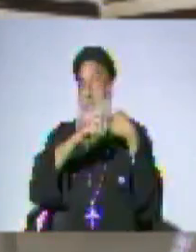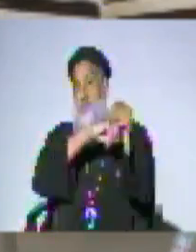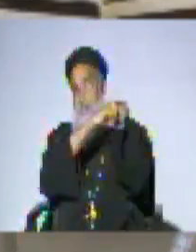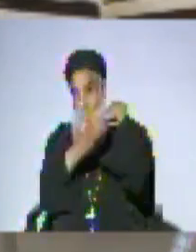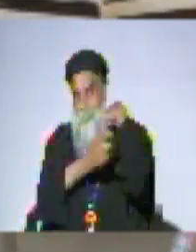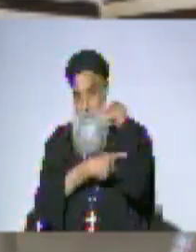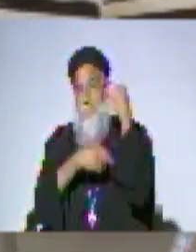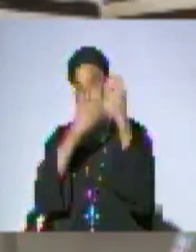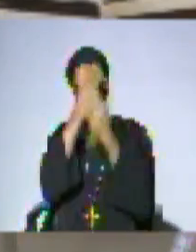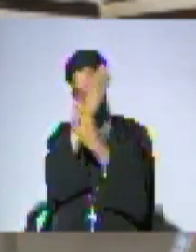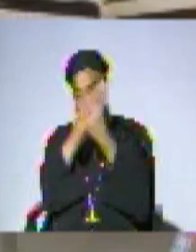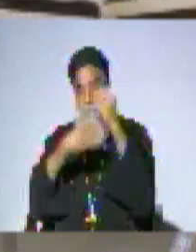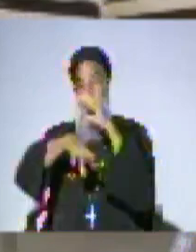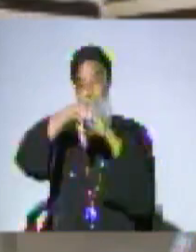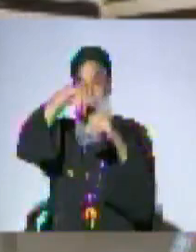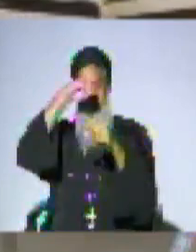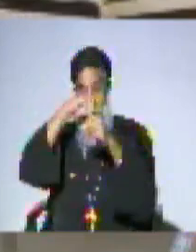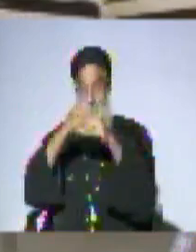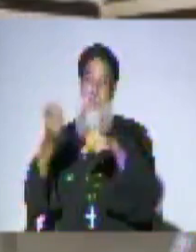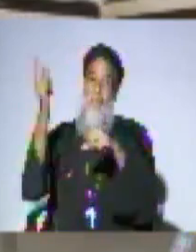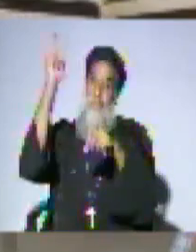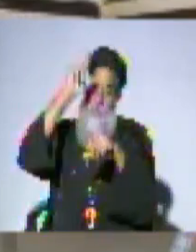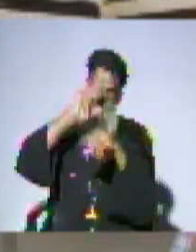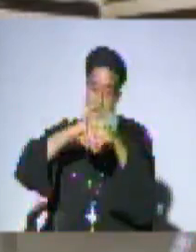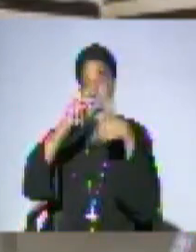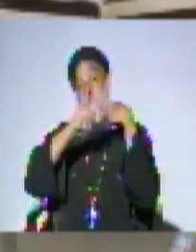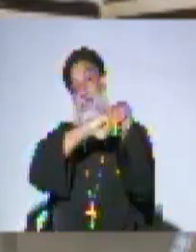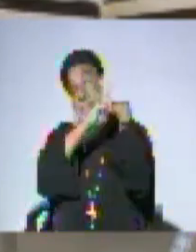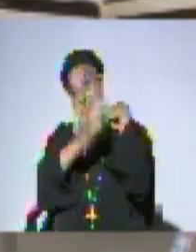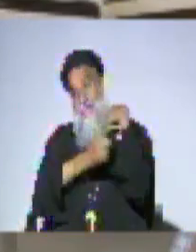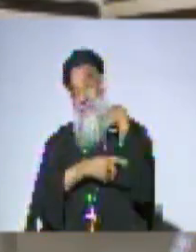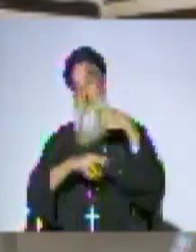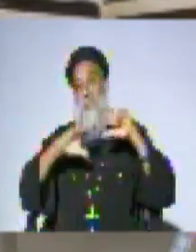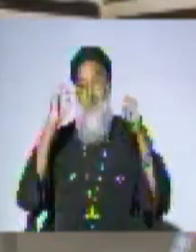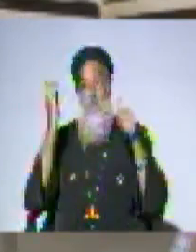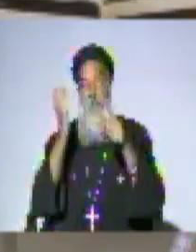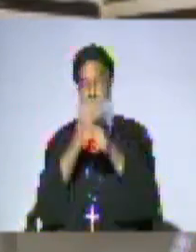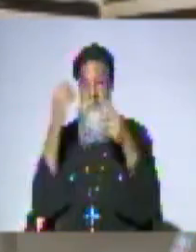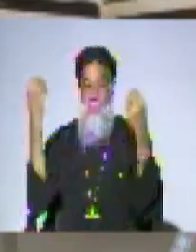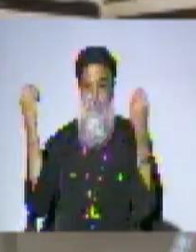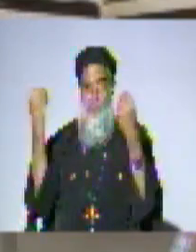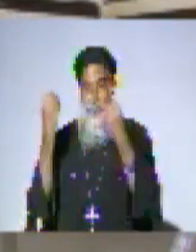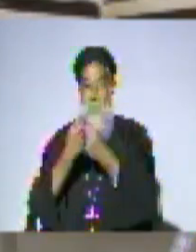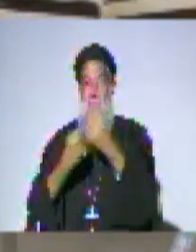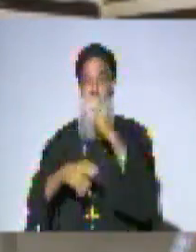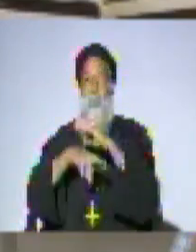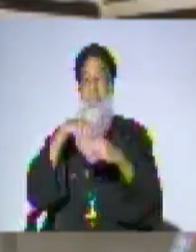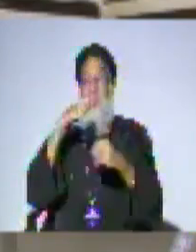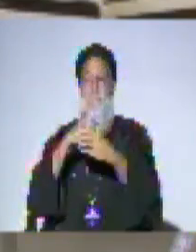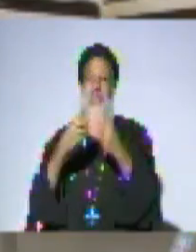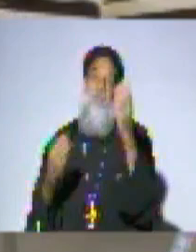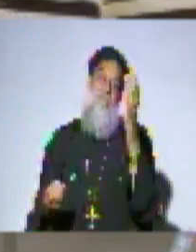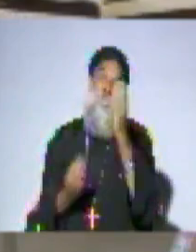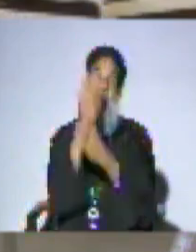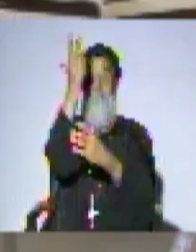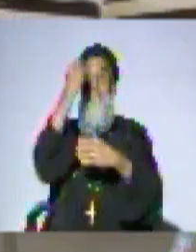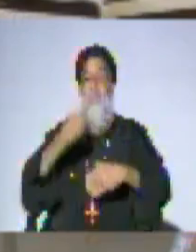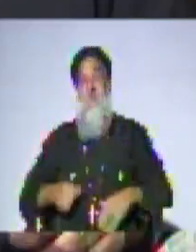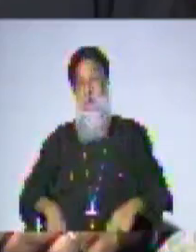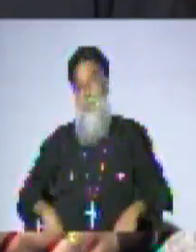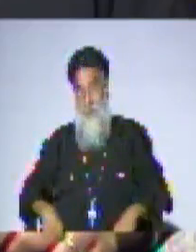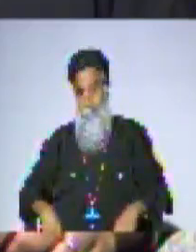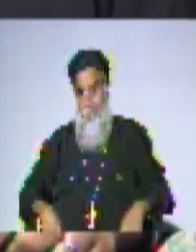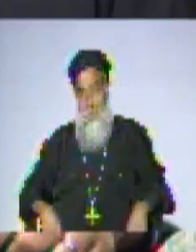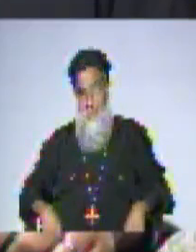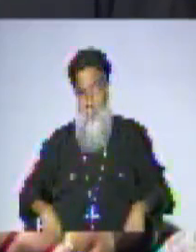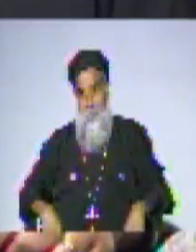نتيجة الزواج، يعني بيحدث لكل مولود خلقة فيخلق. هل سيدنا